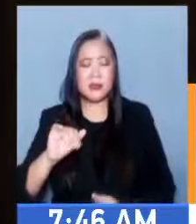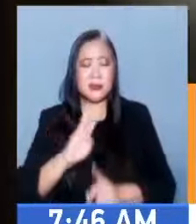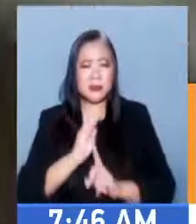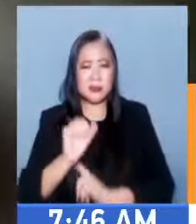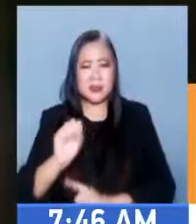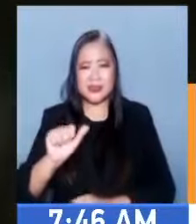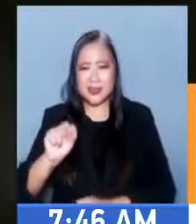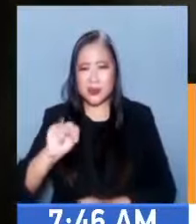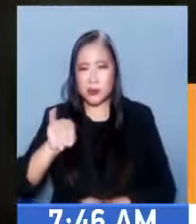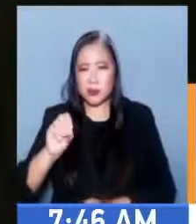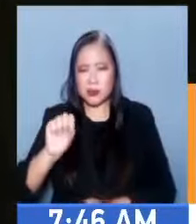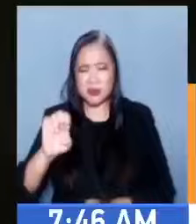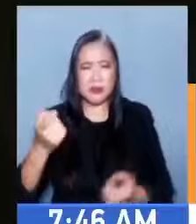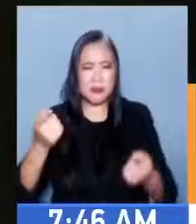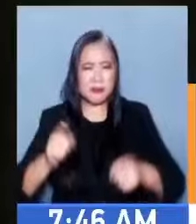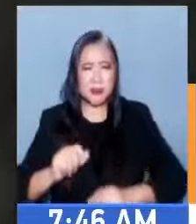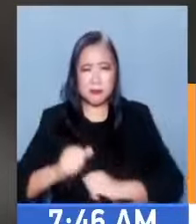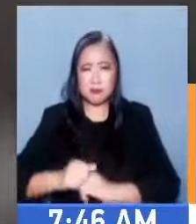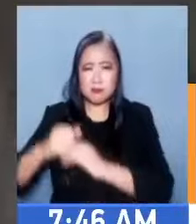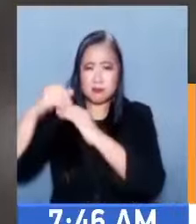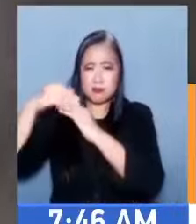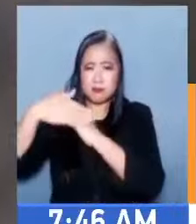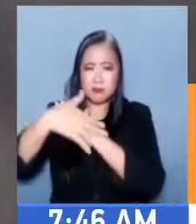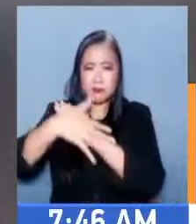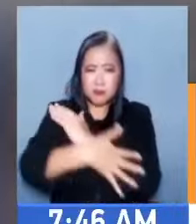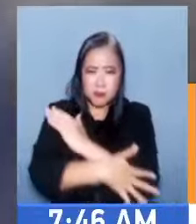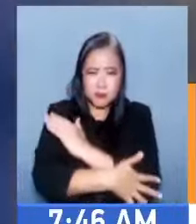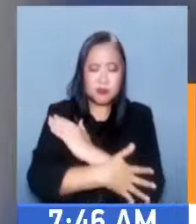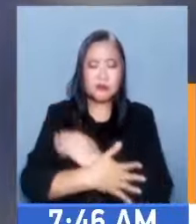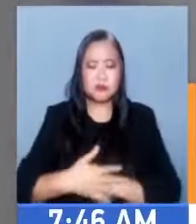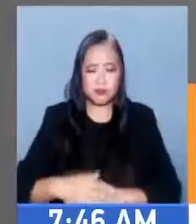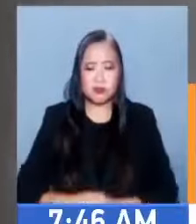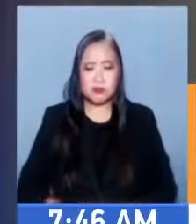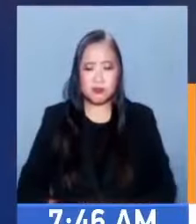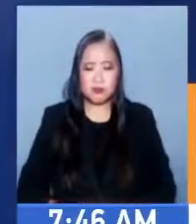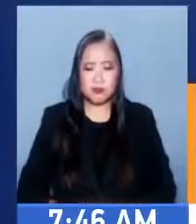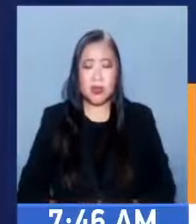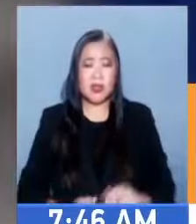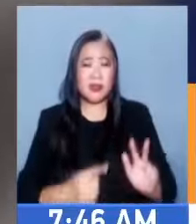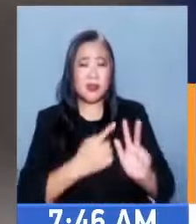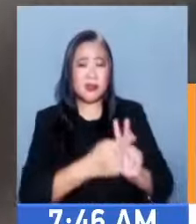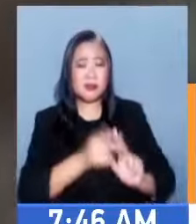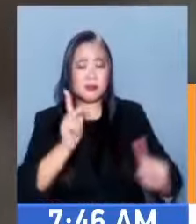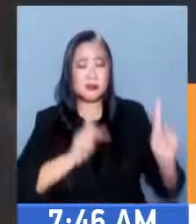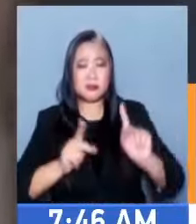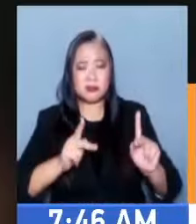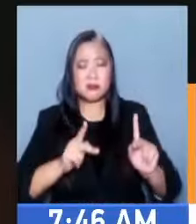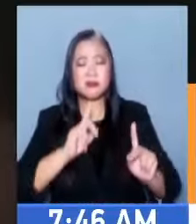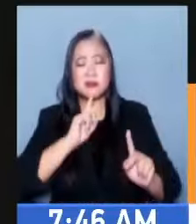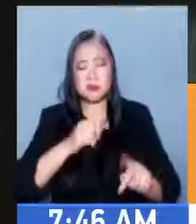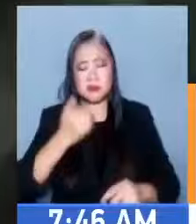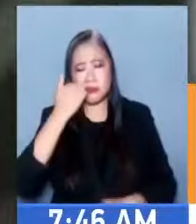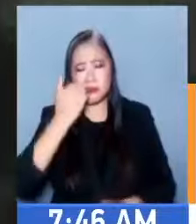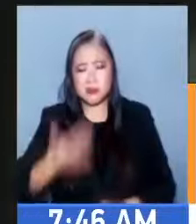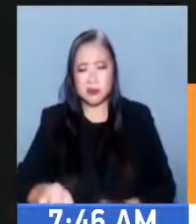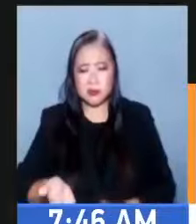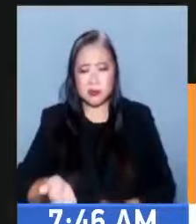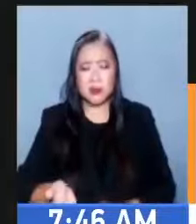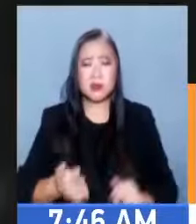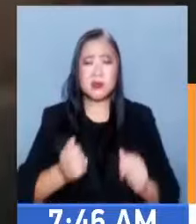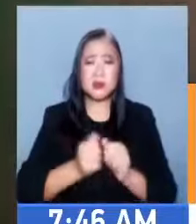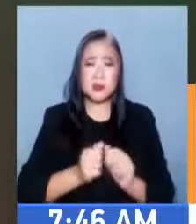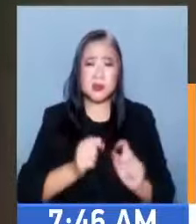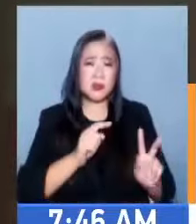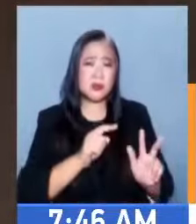pagguho ng lupa mula sa itaas ng bundok tatlong residente ang napaulat na namatay kabilang ang isang siyam na buwang gulang na